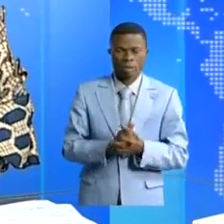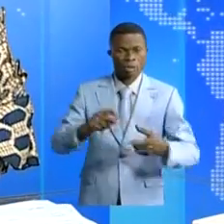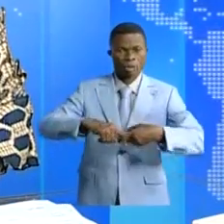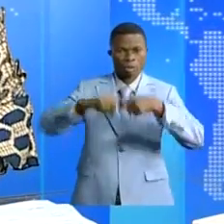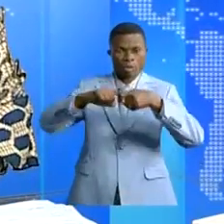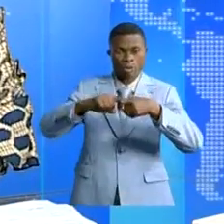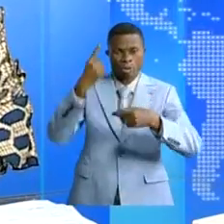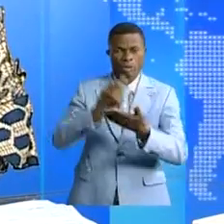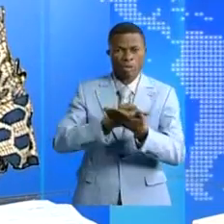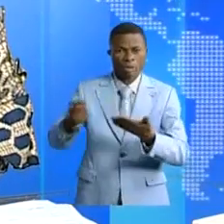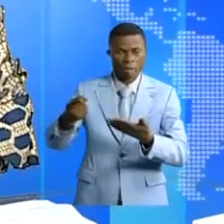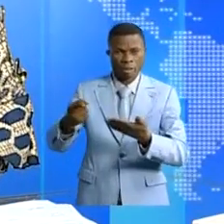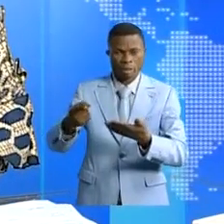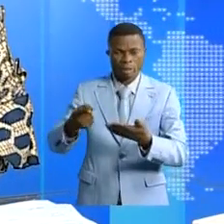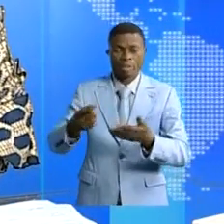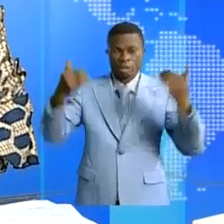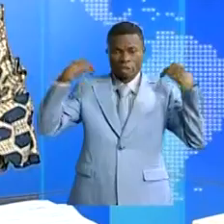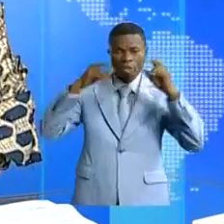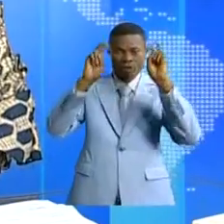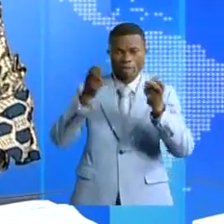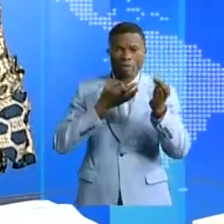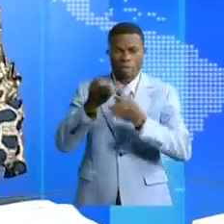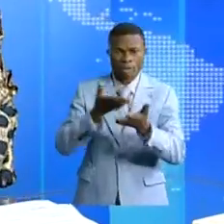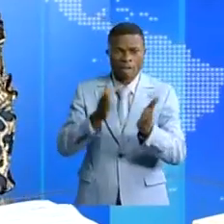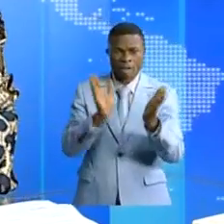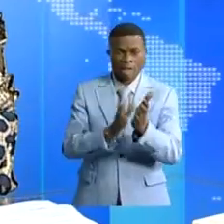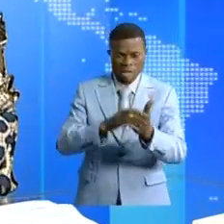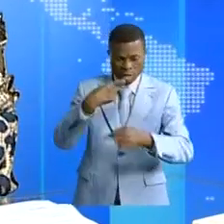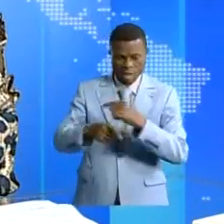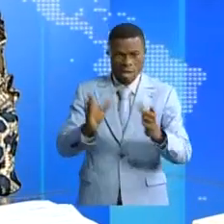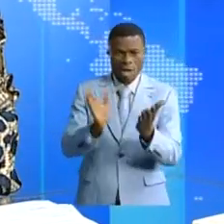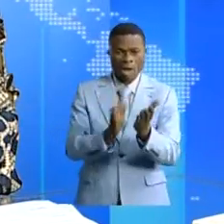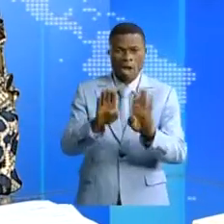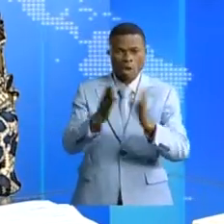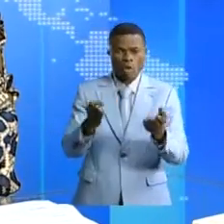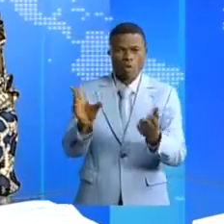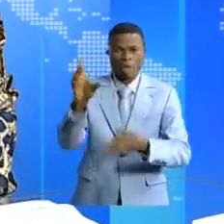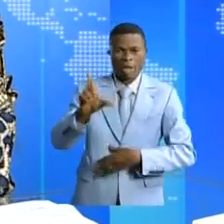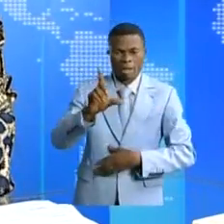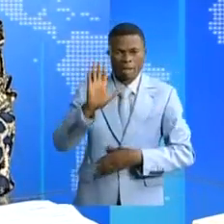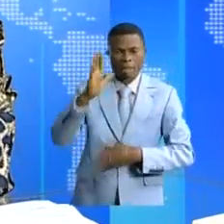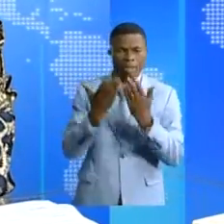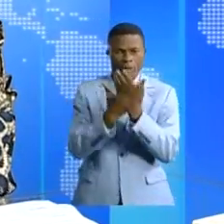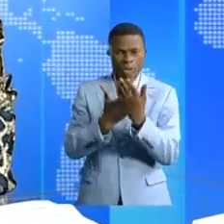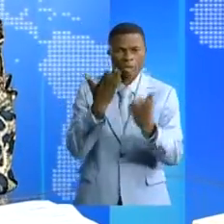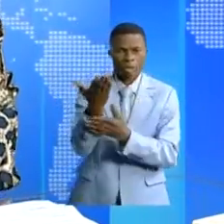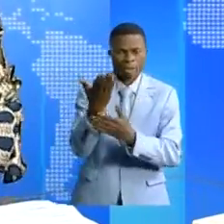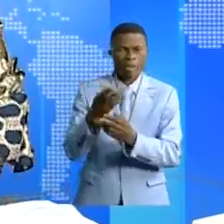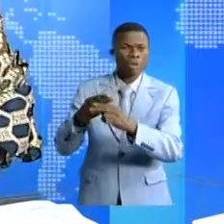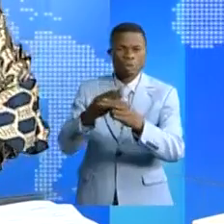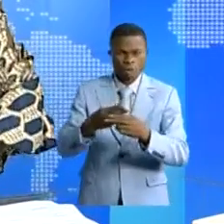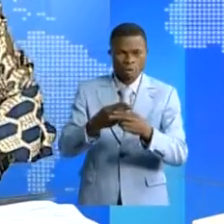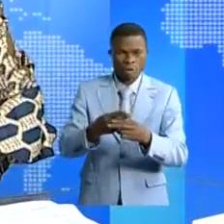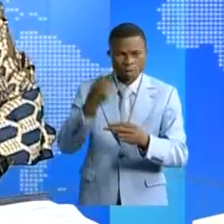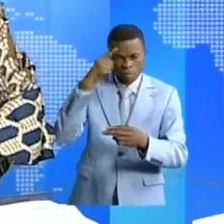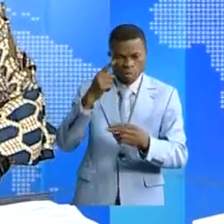d'une semaine sur décision du maire de cette ville, l'école a repris ce lundi 5 juillet. Les écoliers demandent plus de sécurité